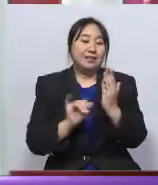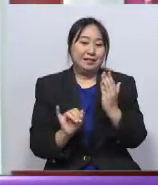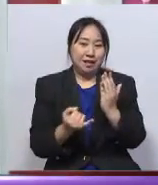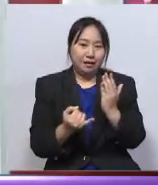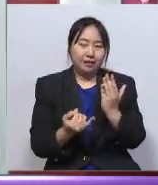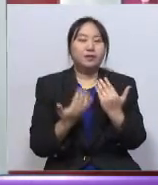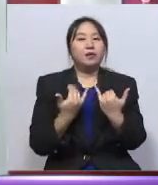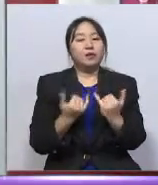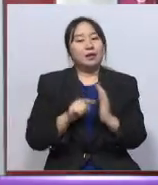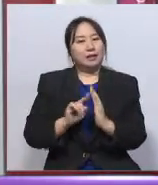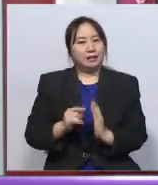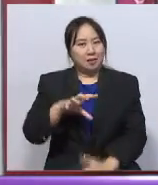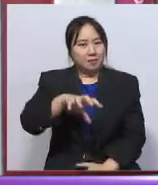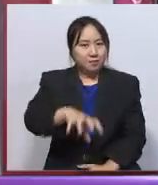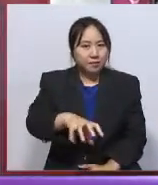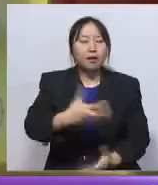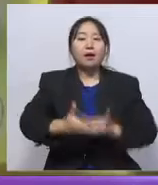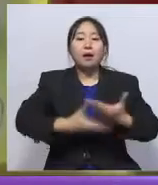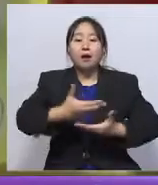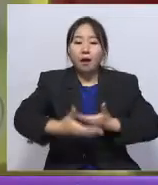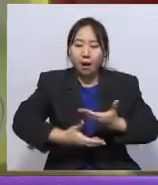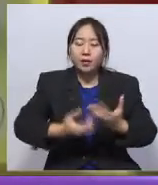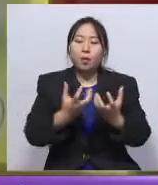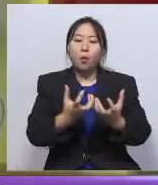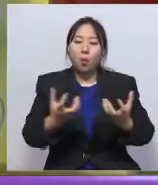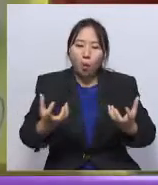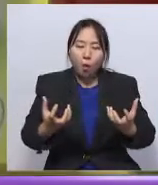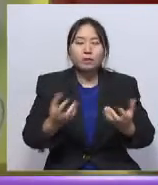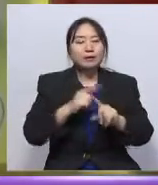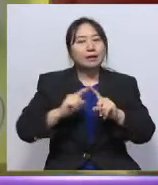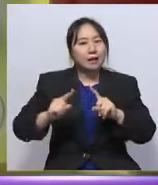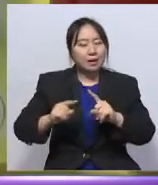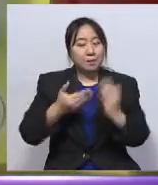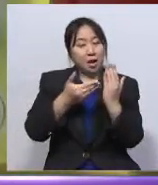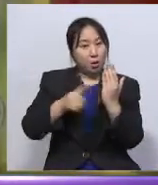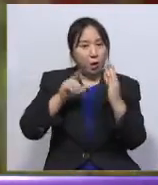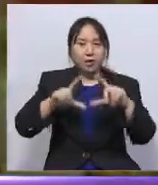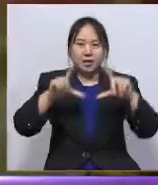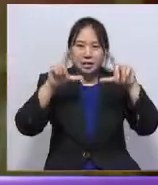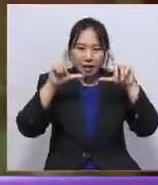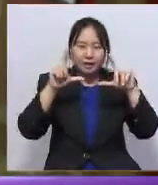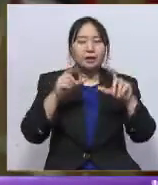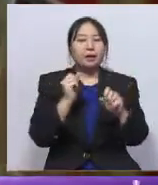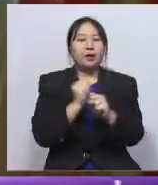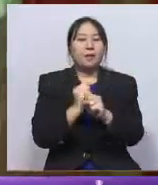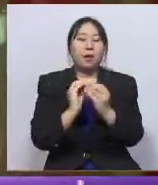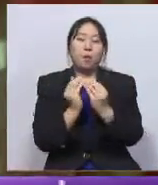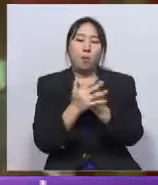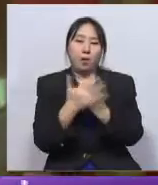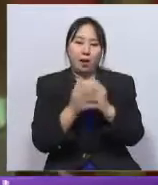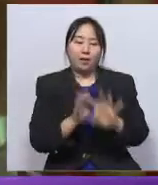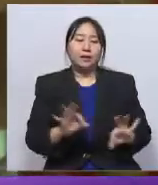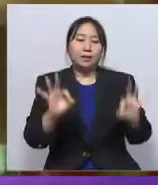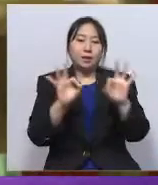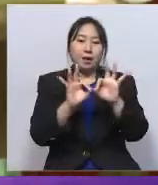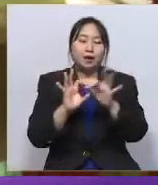ทำให้จันทบุรีเป็นแหล่งจำหน่ายสินค้าและผลิตภัณฑ์ที่มีความโดดเด่นในภาคตะวันออกเป็นแหล่งผลิตผลไม้ที่สำคัญ